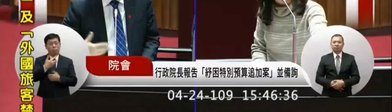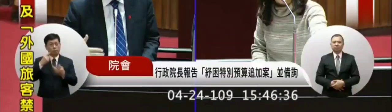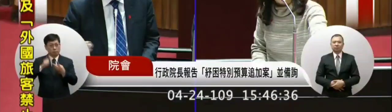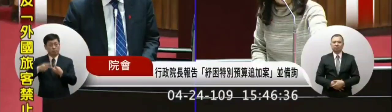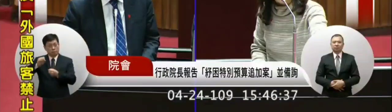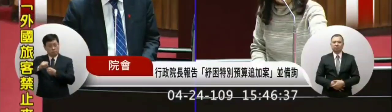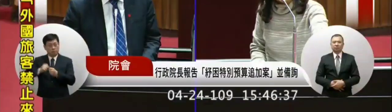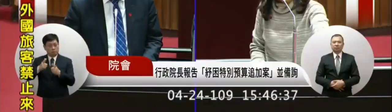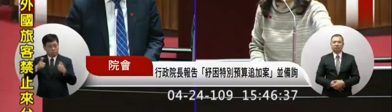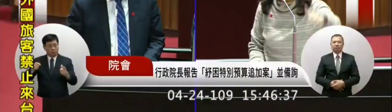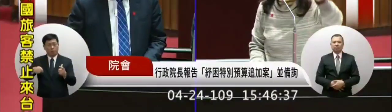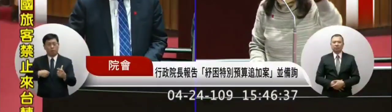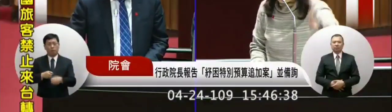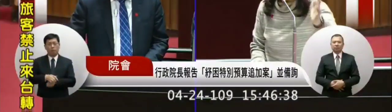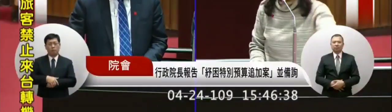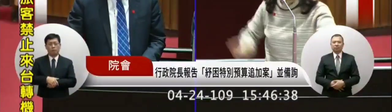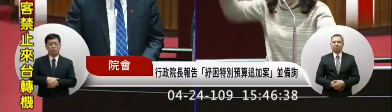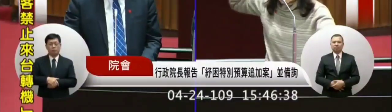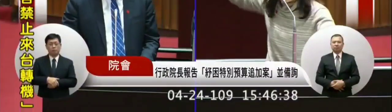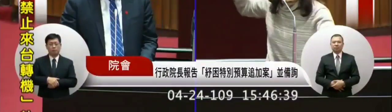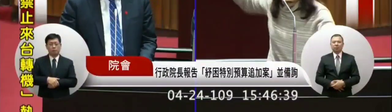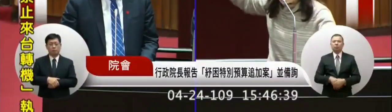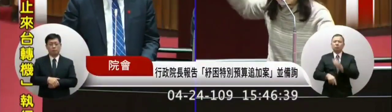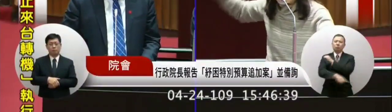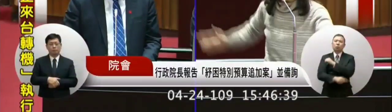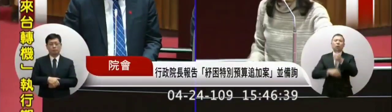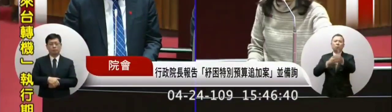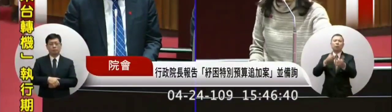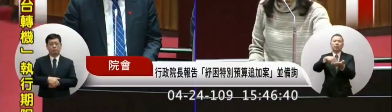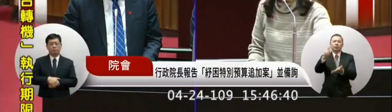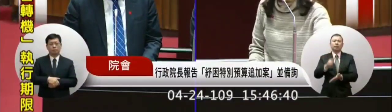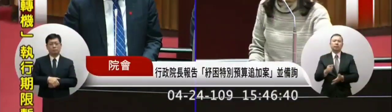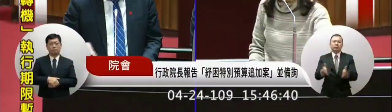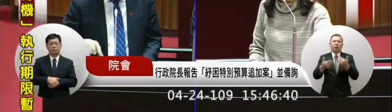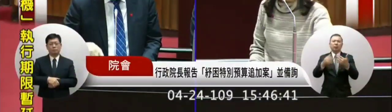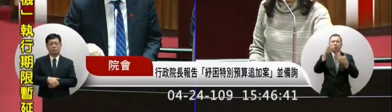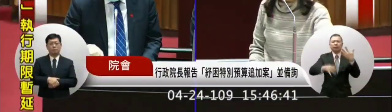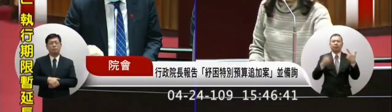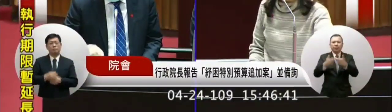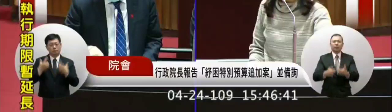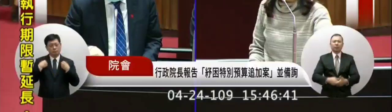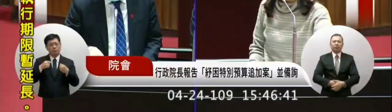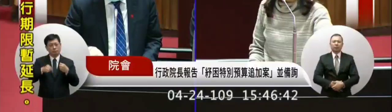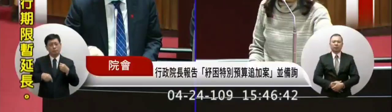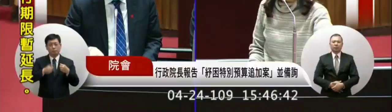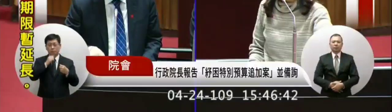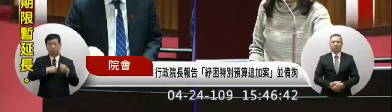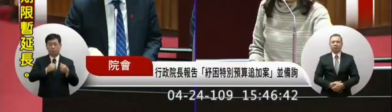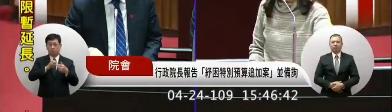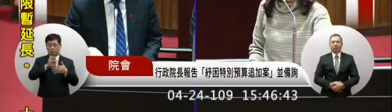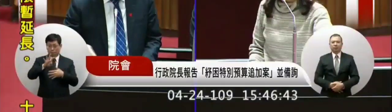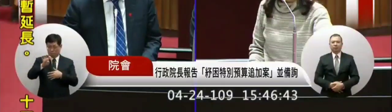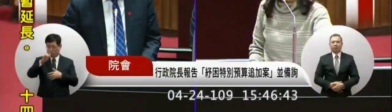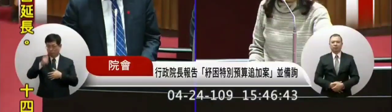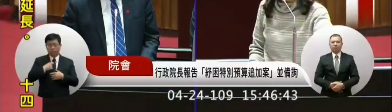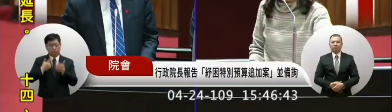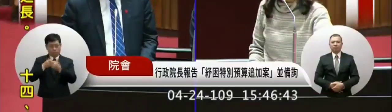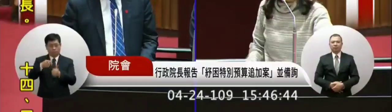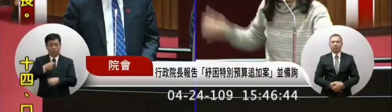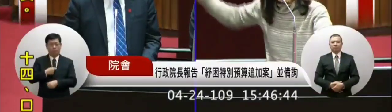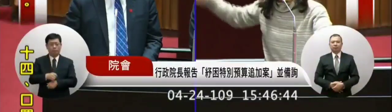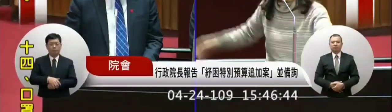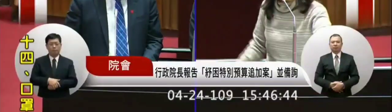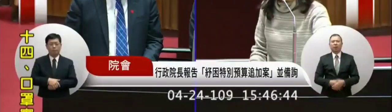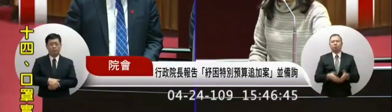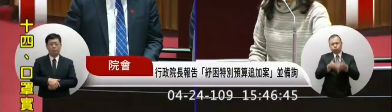再加上后来我们扩大的部分。 再问一次，要不要符合这个条件呢？ 我们这个四十一的部分是要符合这个